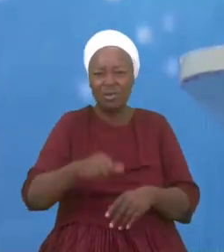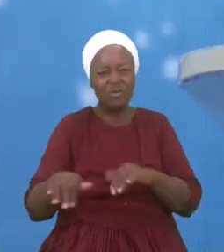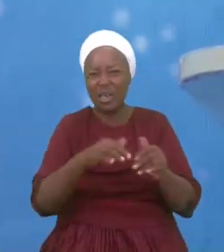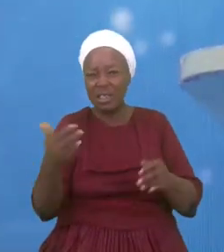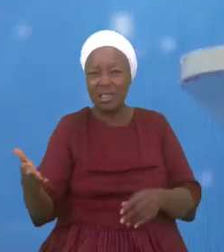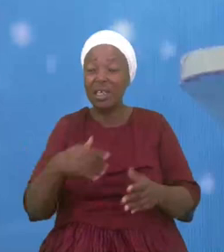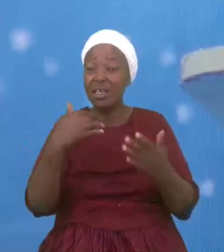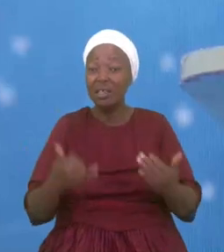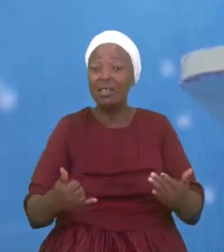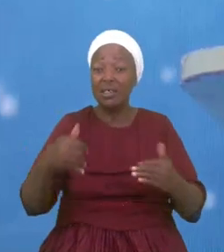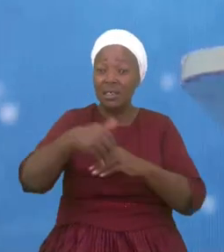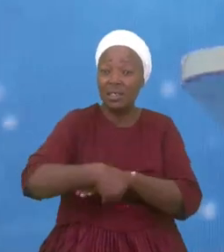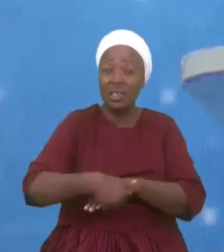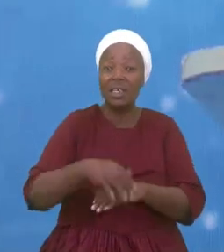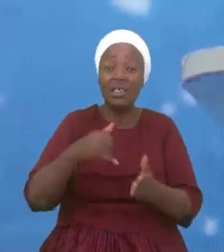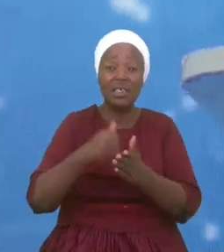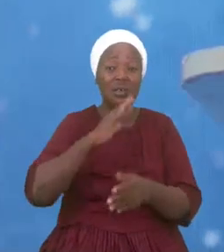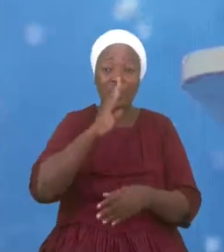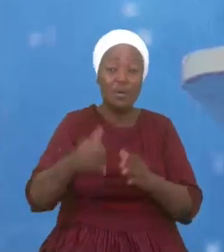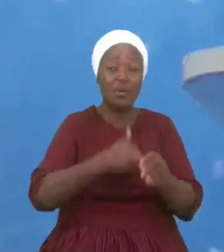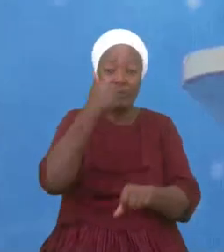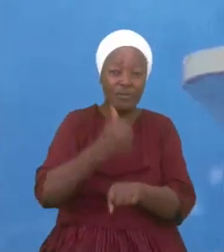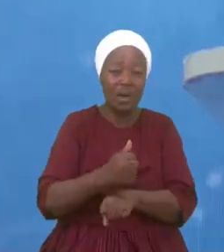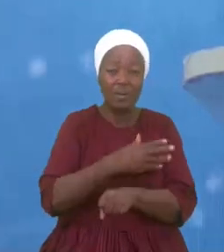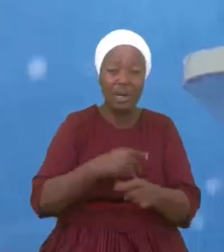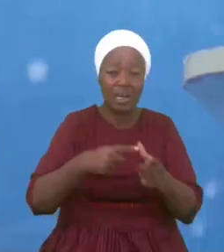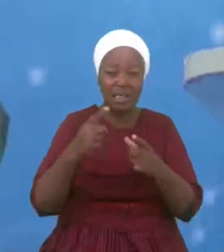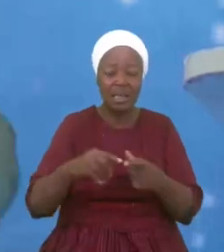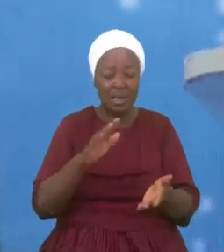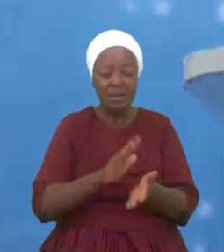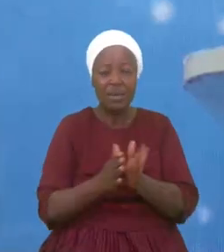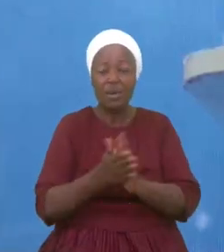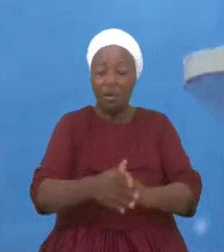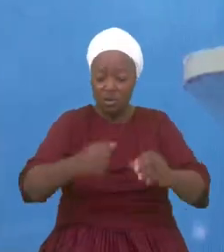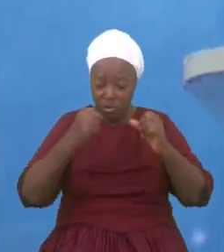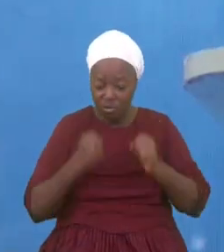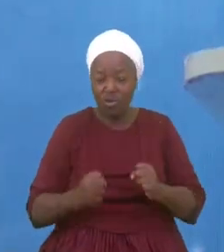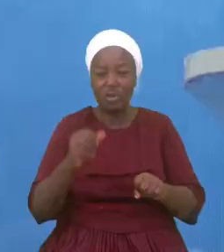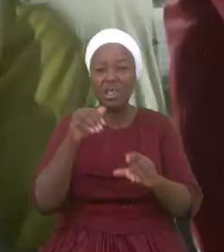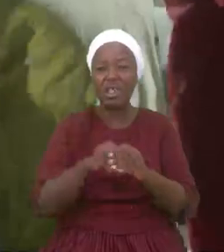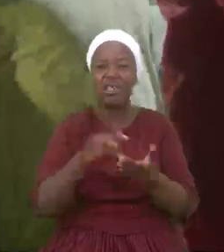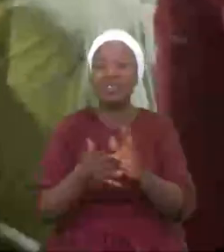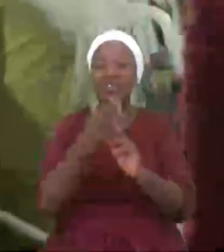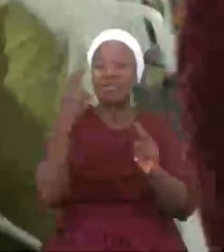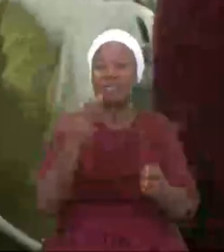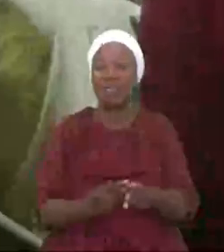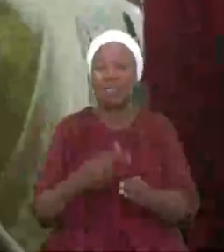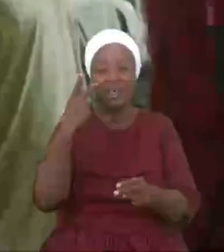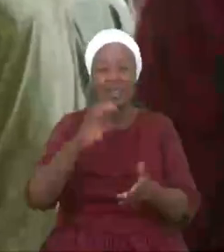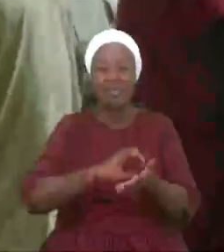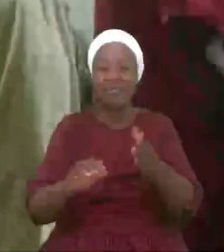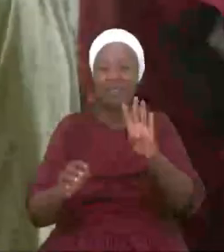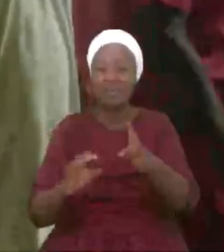qui chancellent les jours d'attrite rhumatismes qui ne peuvent rien faire aujourd'hui ils seront